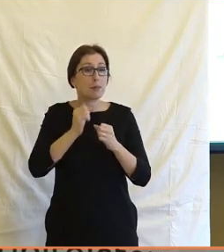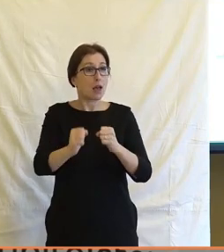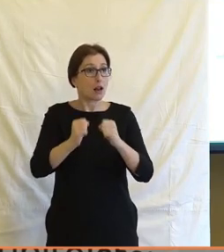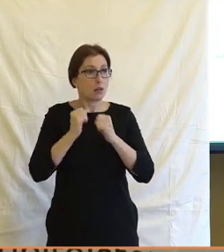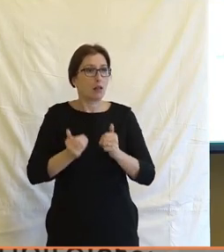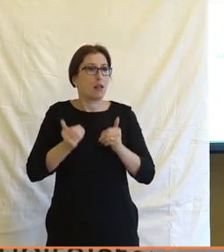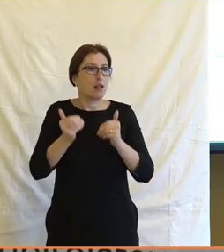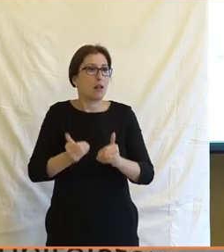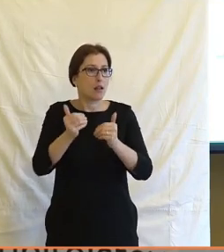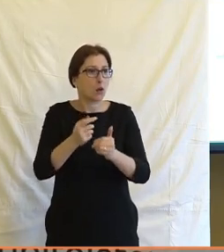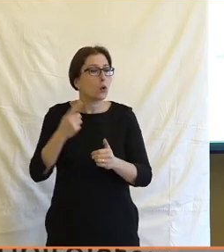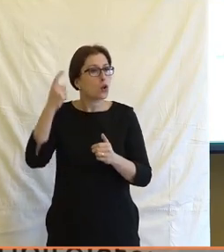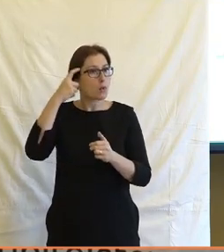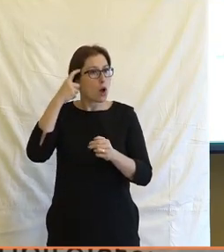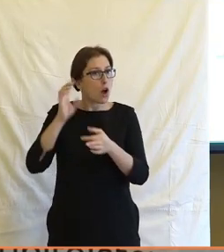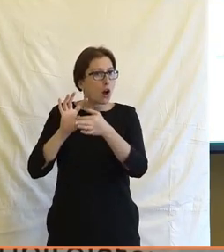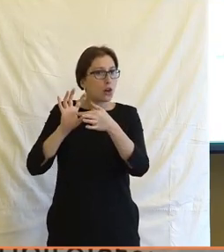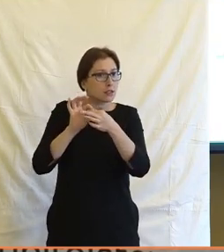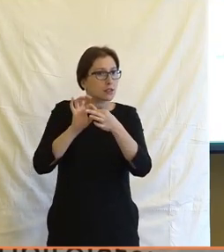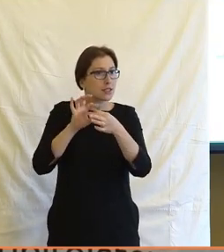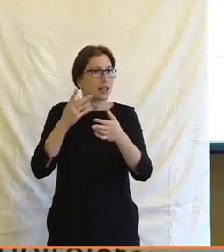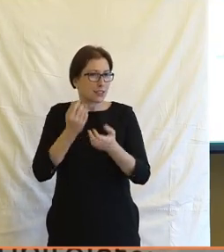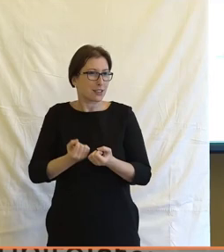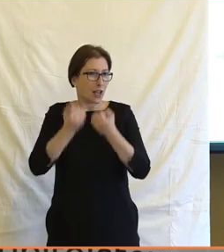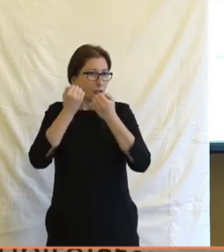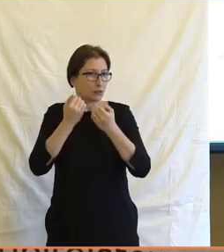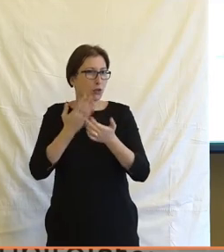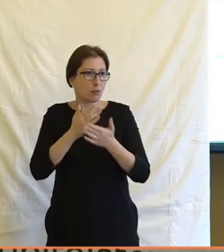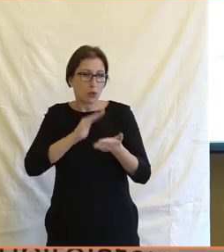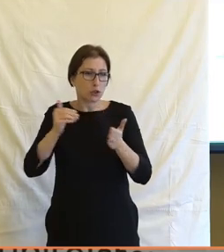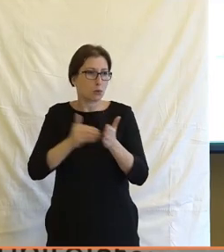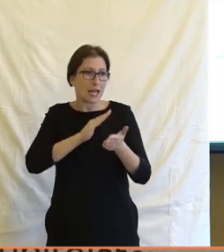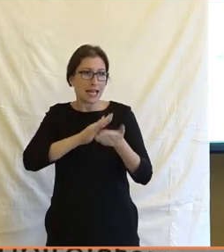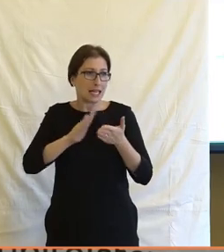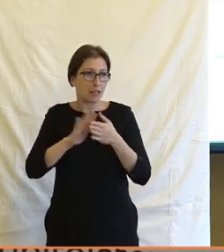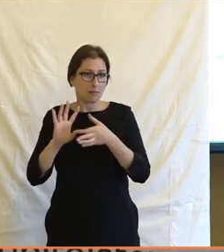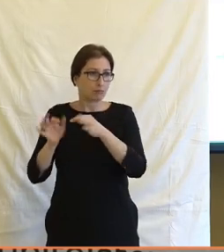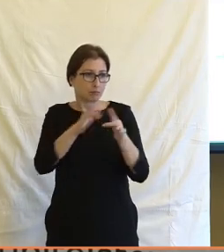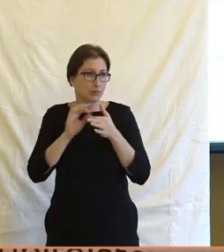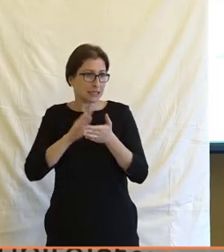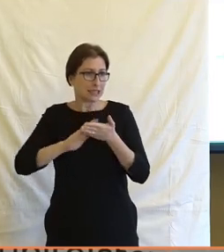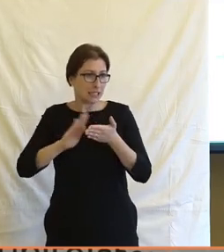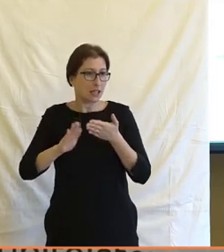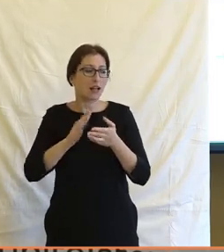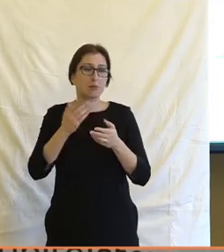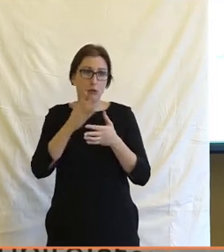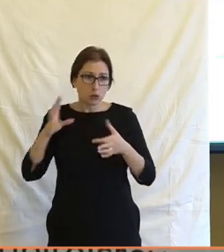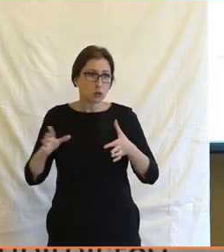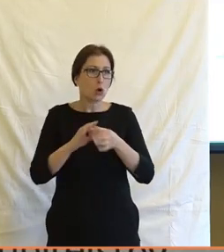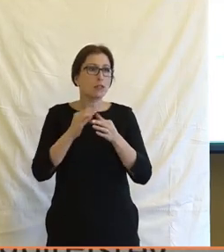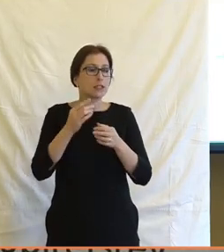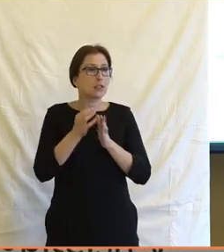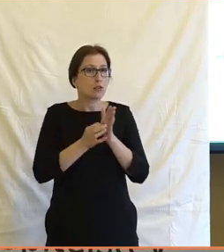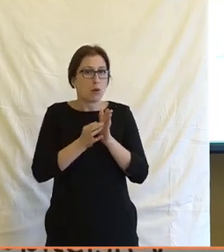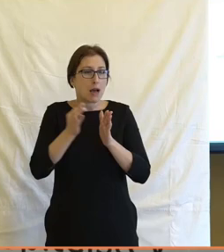rehabilitaci oddalujete, tak ta pravděpodobnost toho návratu zpátky před tou, řeknu, mozkovou příhodou je čím dál tím menší, tím, jak se vlastně oddaluje